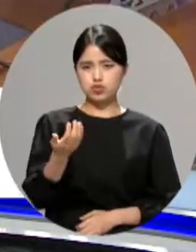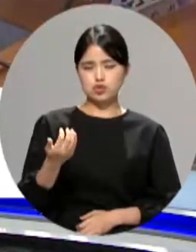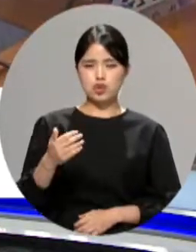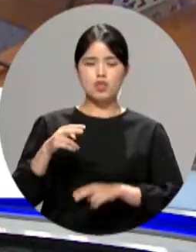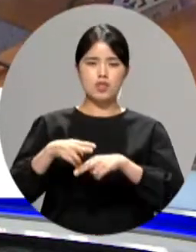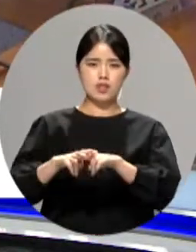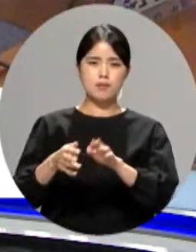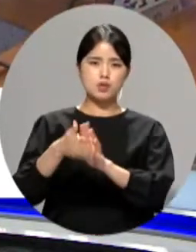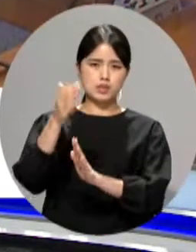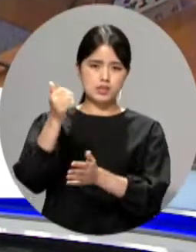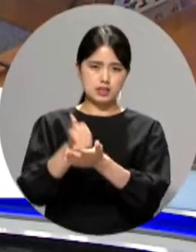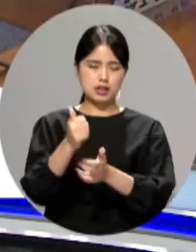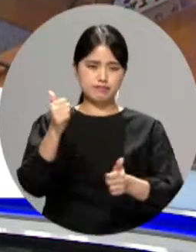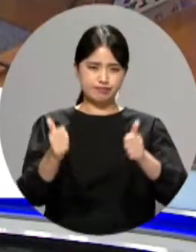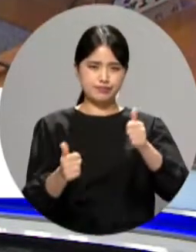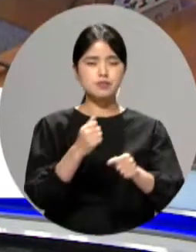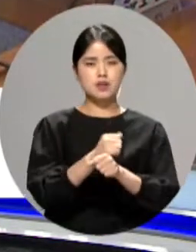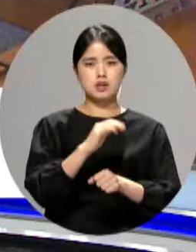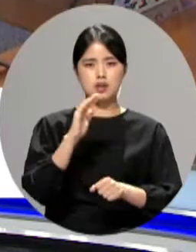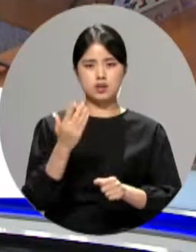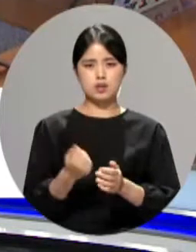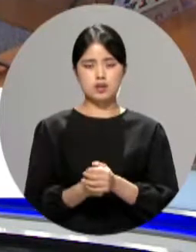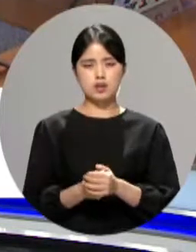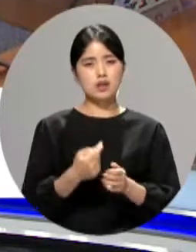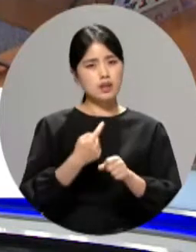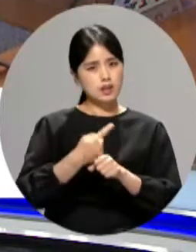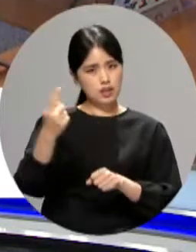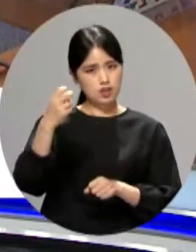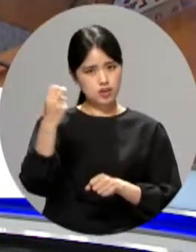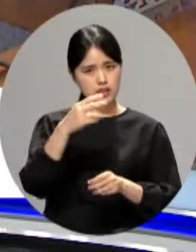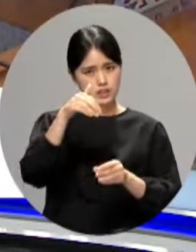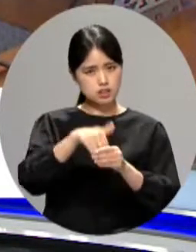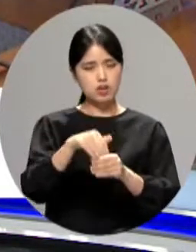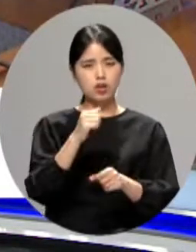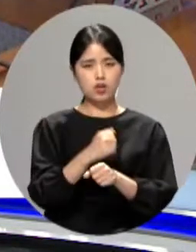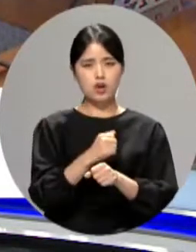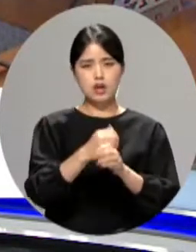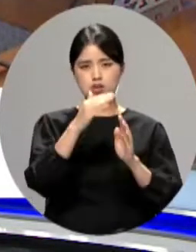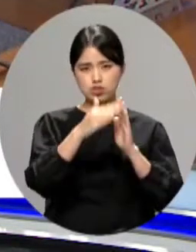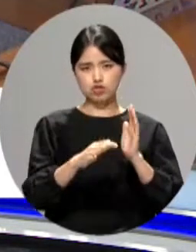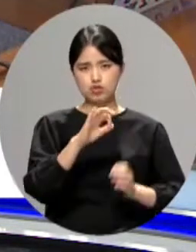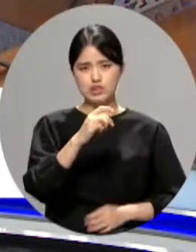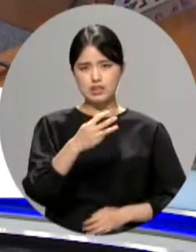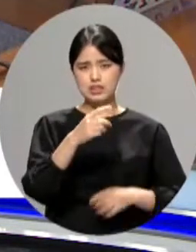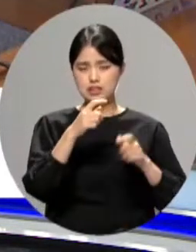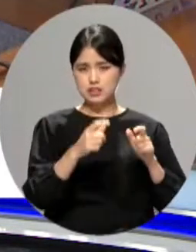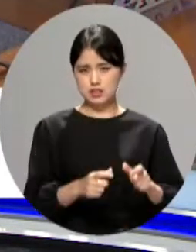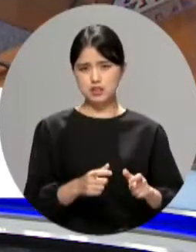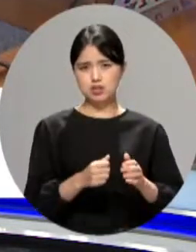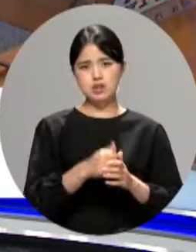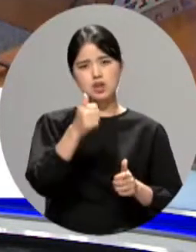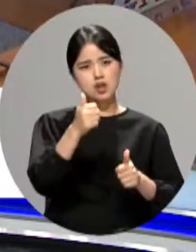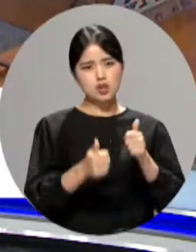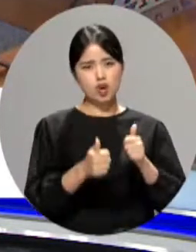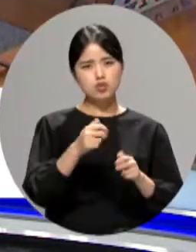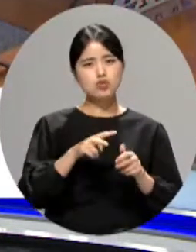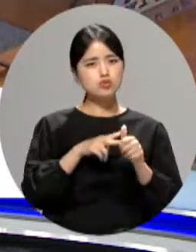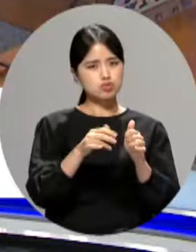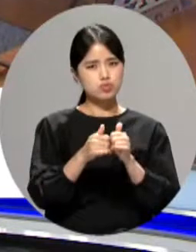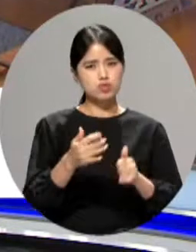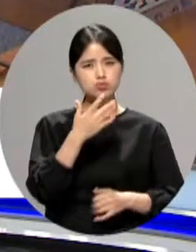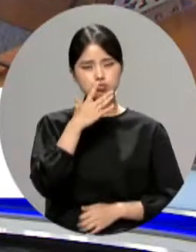대결로 압축됐습니다. 반면 당장 내년에 재선거를 치러야 하는 전주의 지역은 경선 후보는